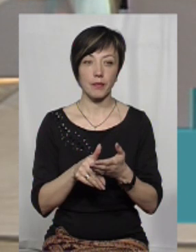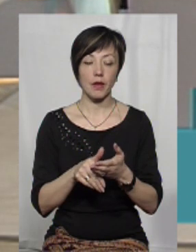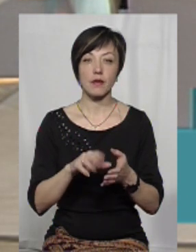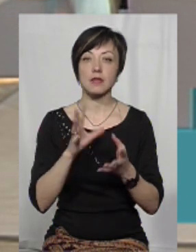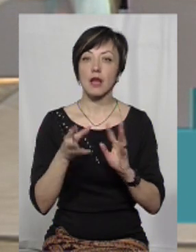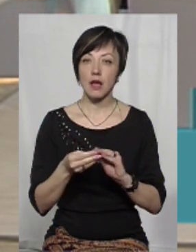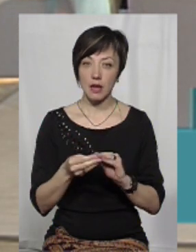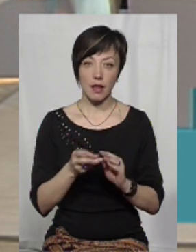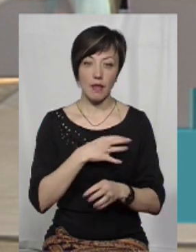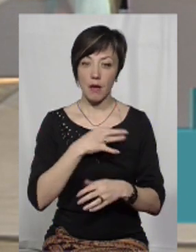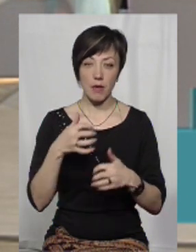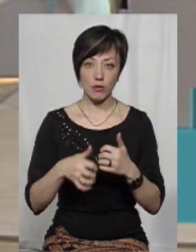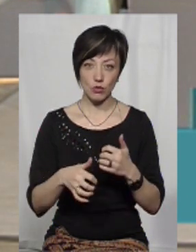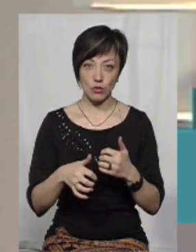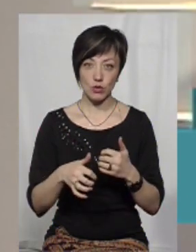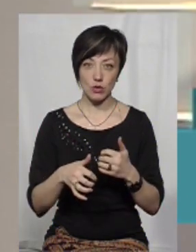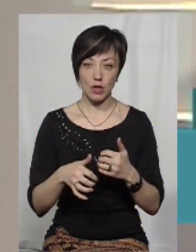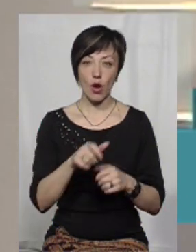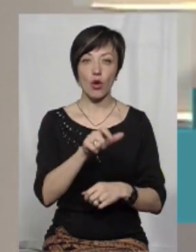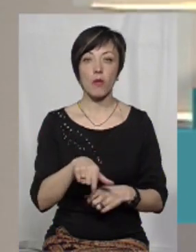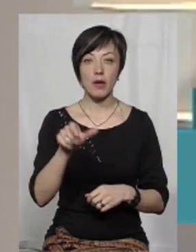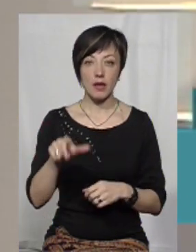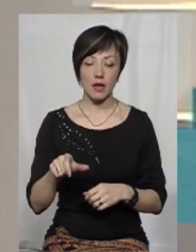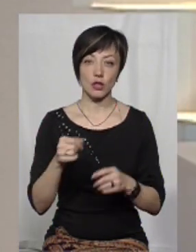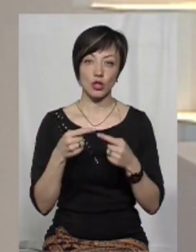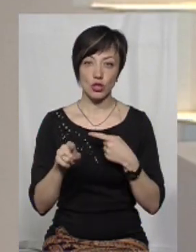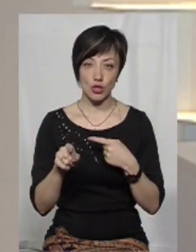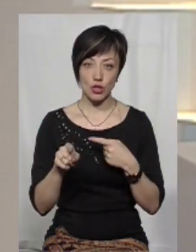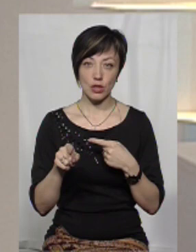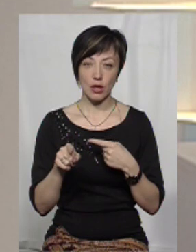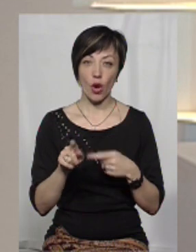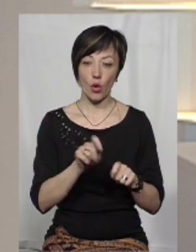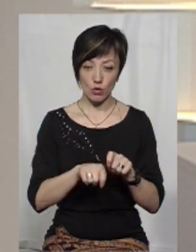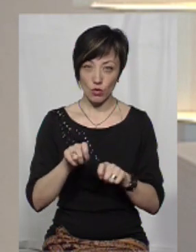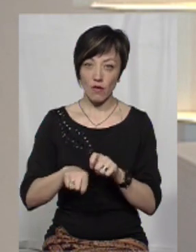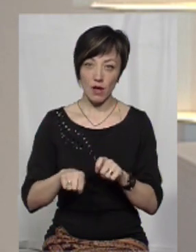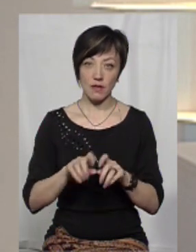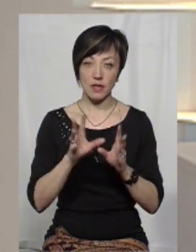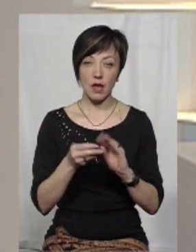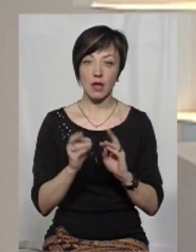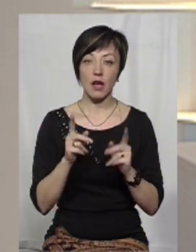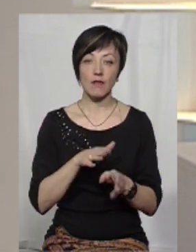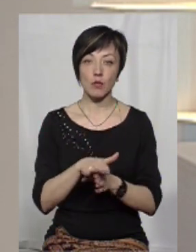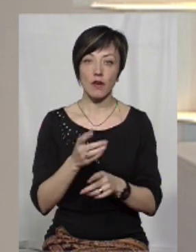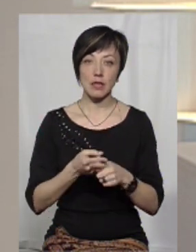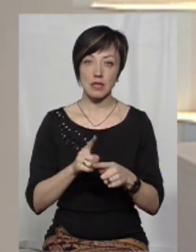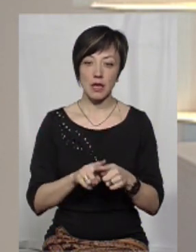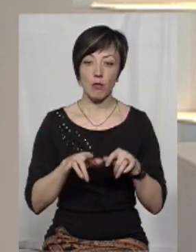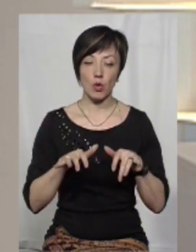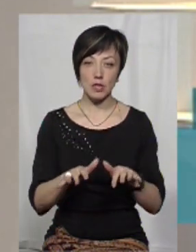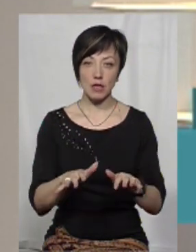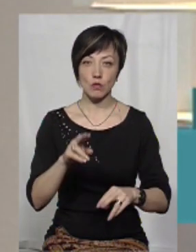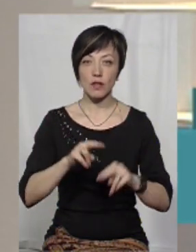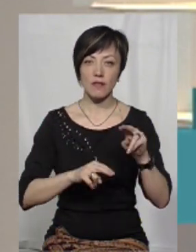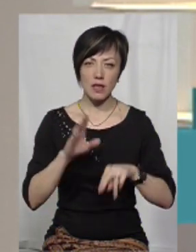волонтери взагалі і небайдужі громадяни, інші, контролювали взагалі, як відбувається цей весь